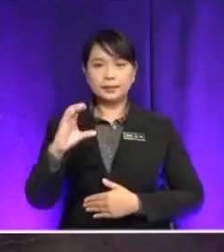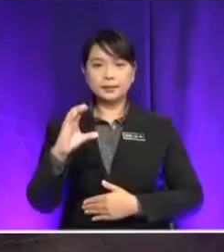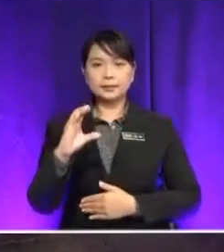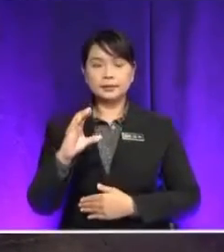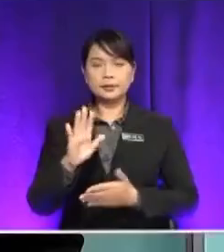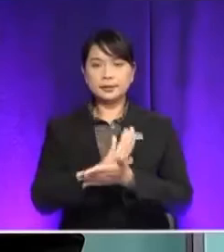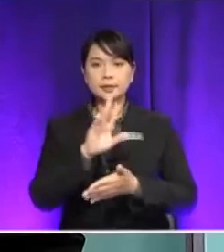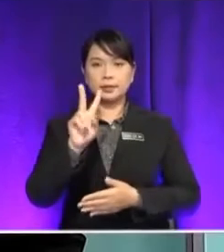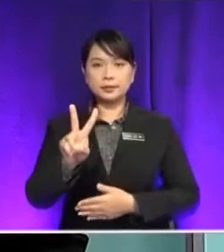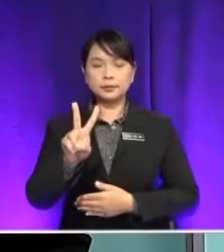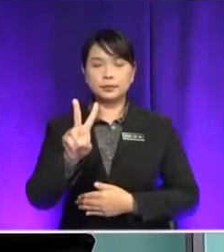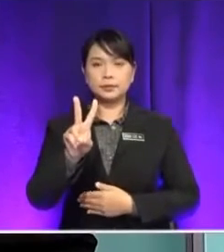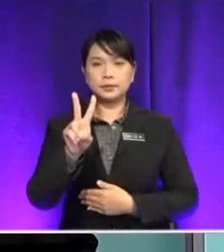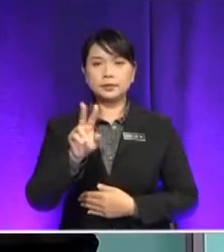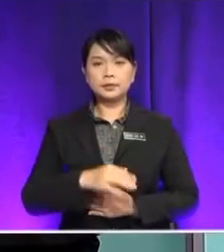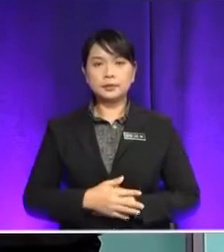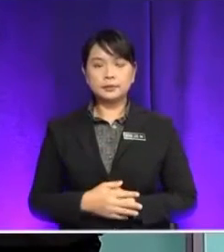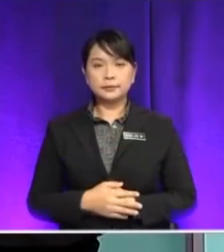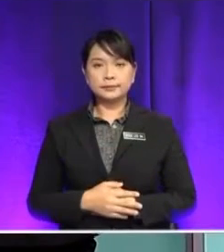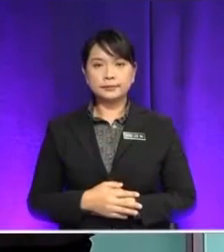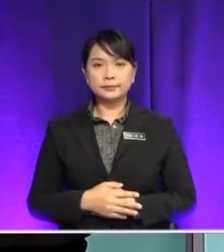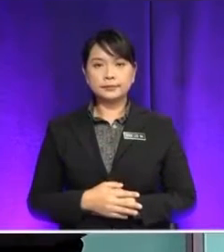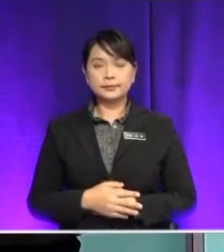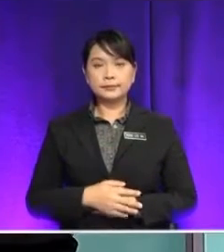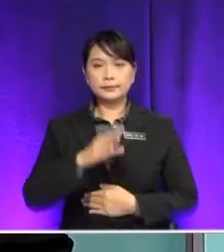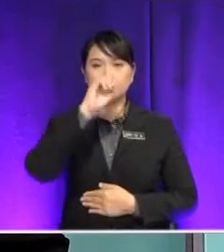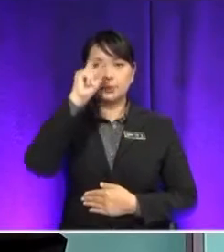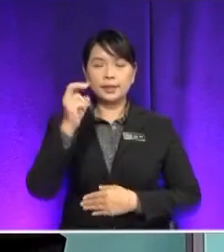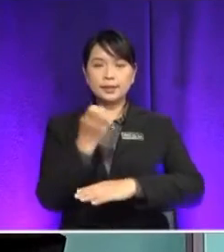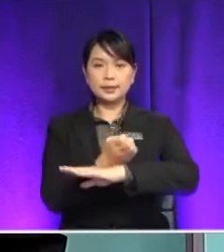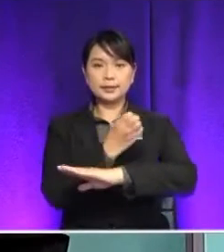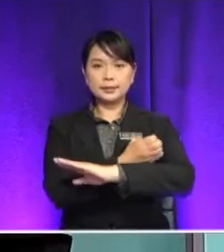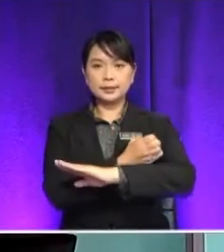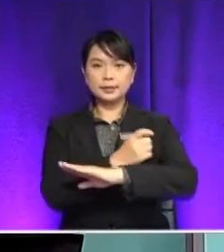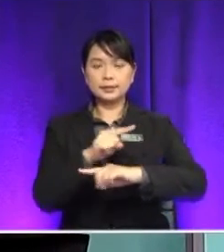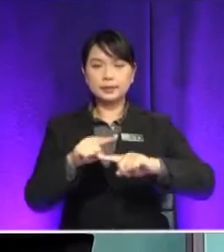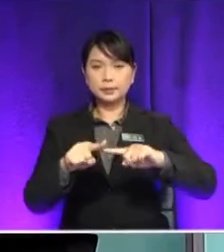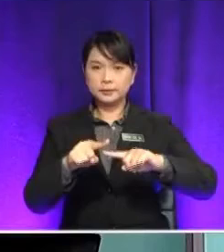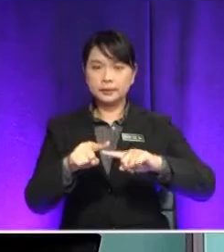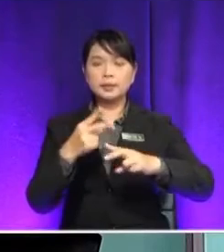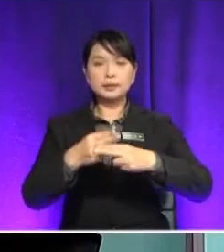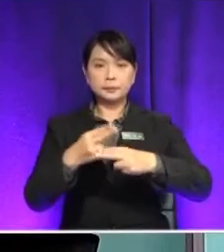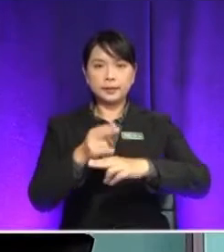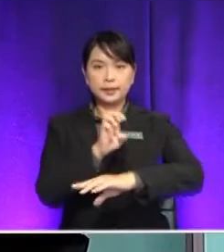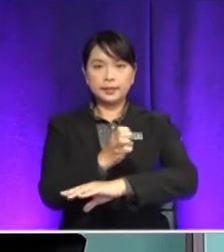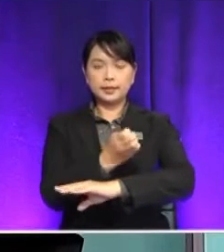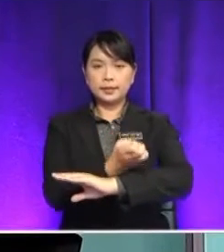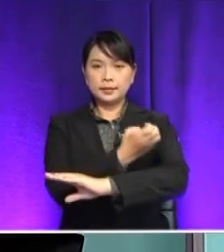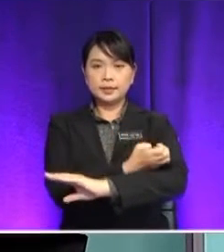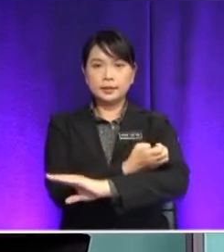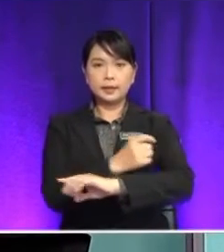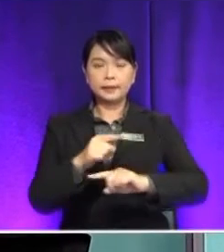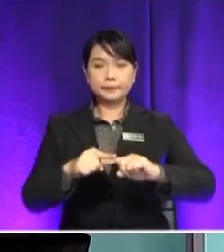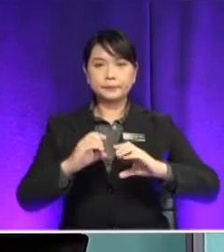deh kertas2 Abby dan sini merupakan soalan SC tetapi nama dia soal essay kita tengok caru